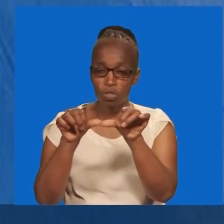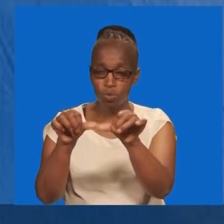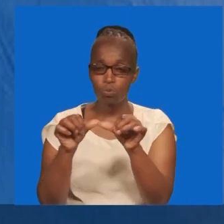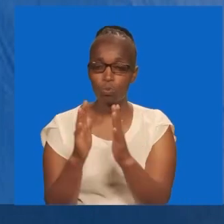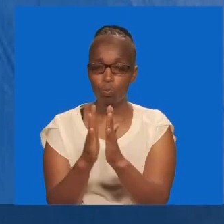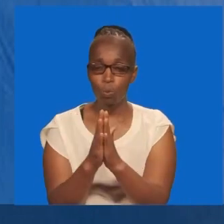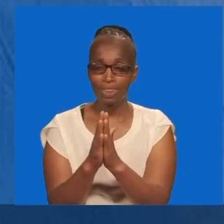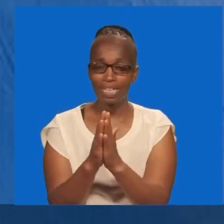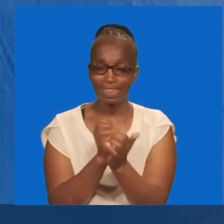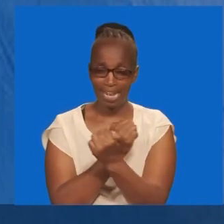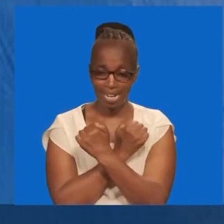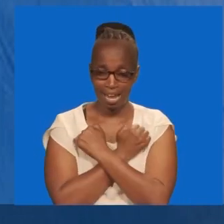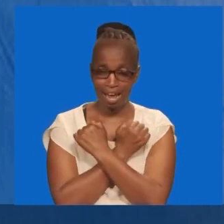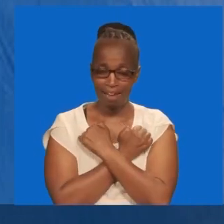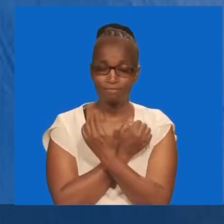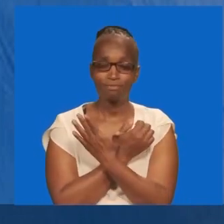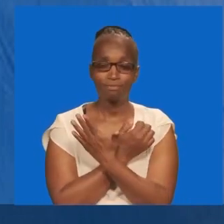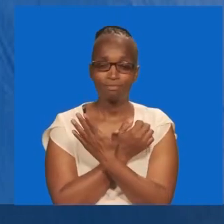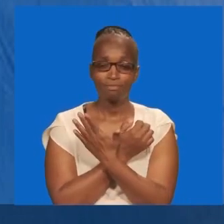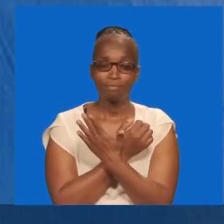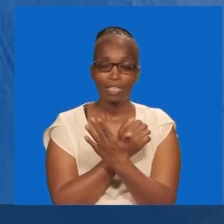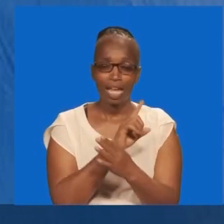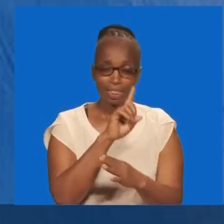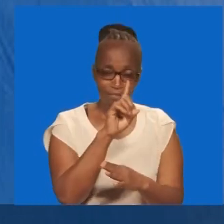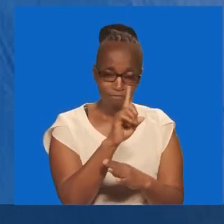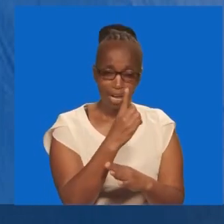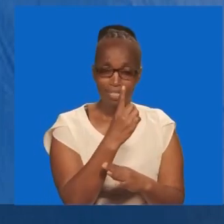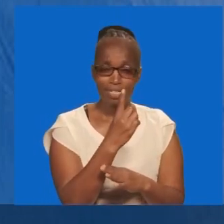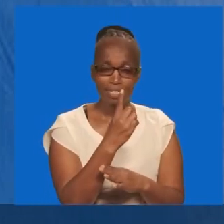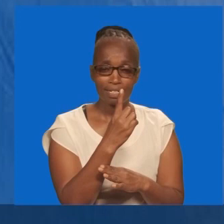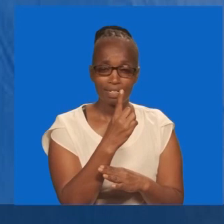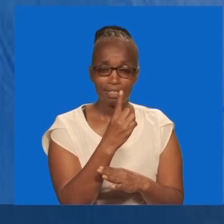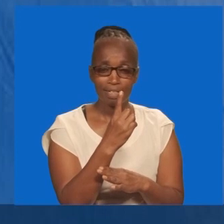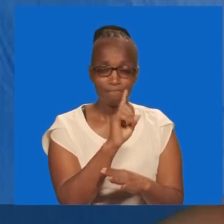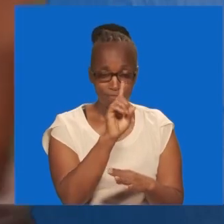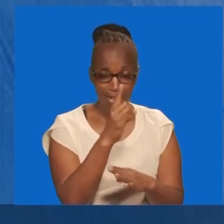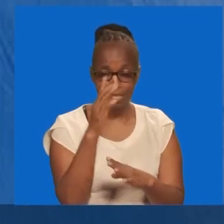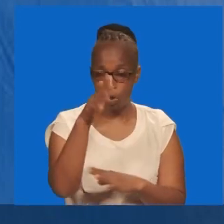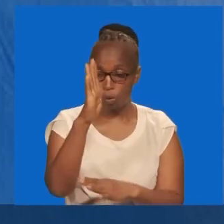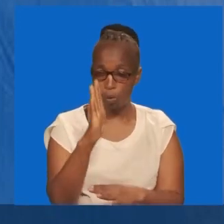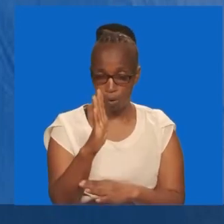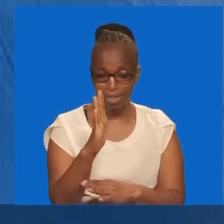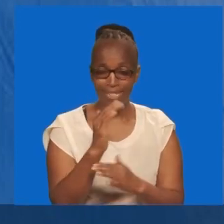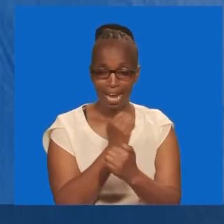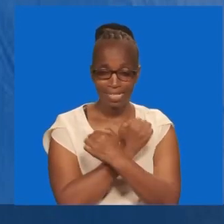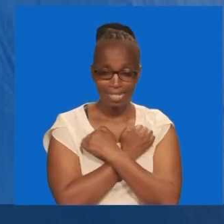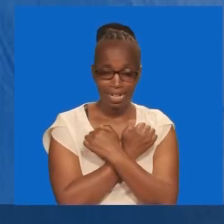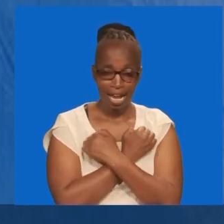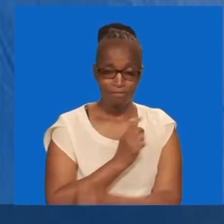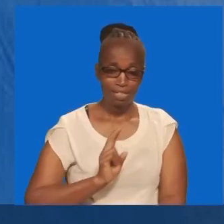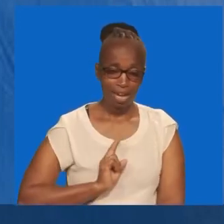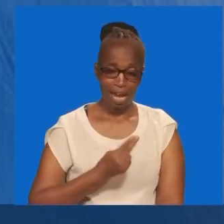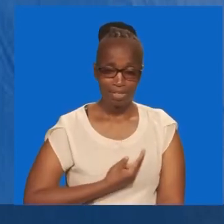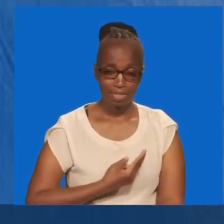upendo, tunaona ya kwamba Mungu ndiye alikuwa wa kwanza kutupenda.